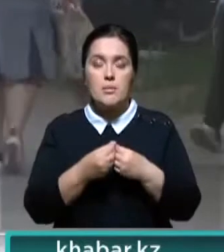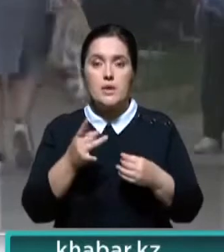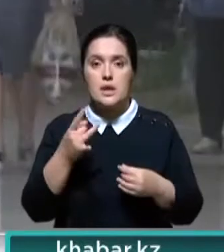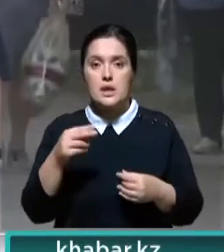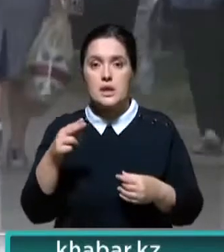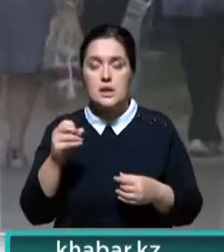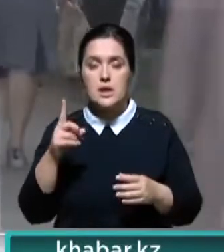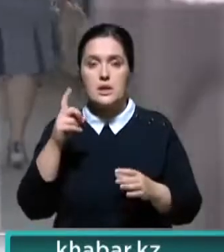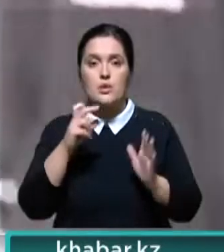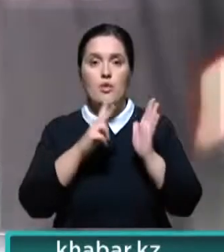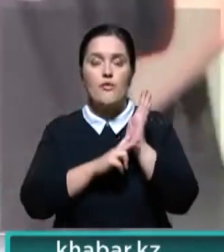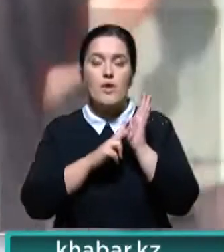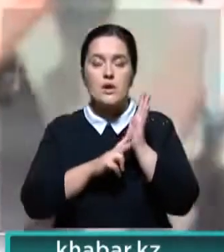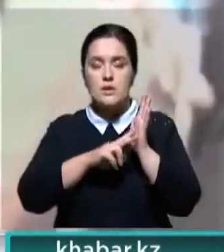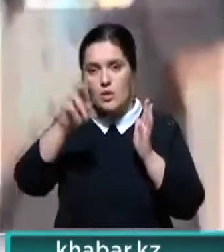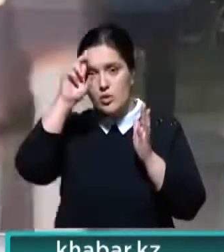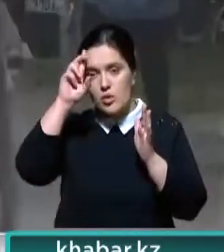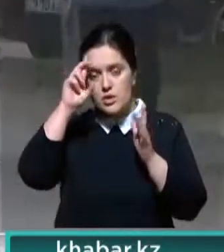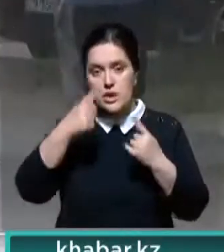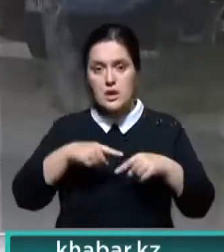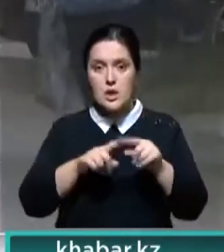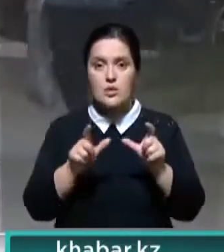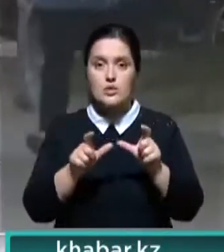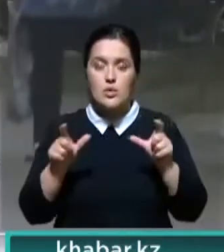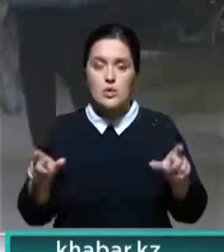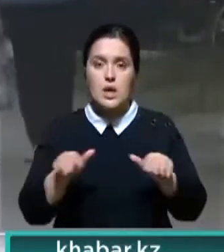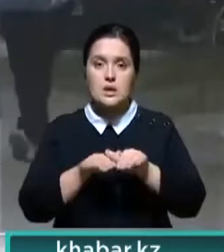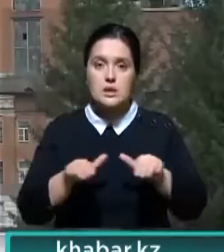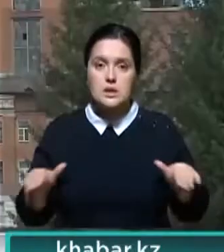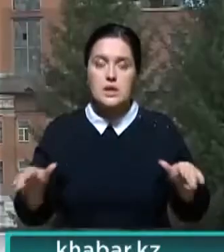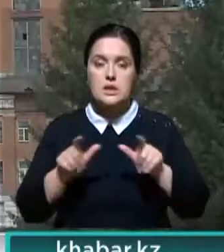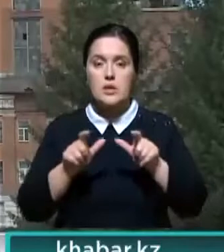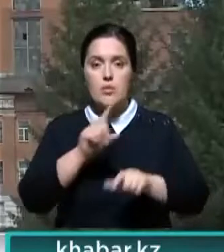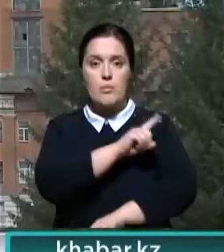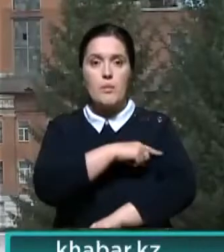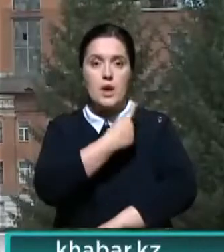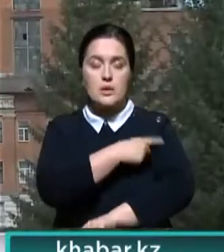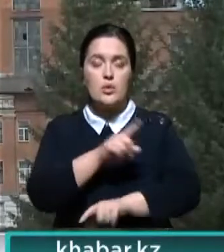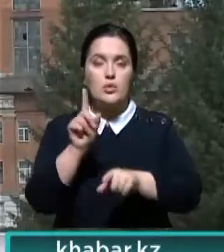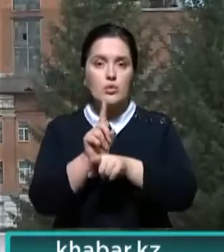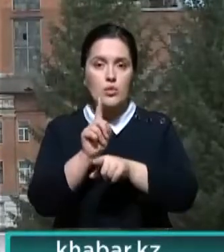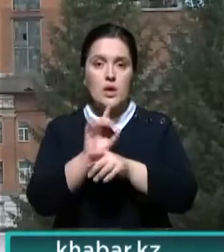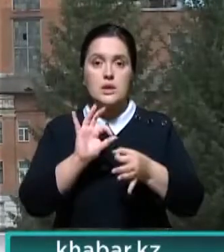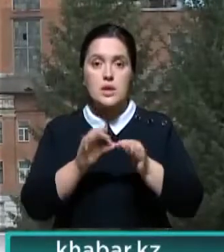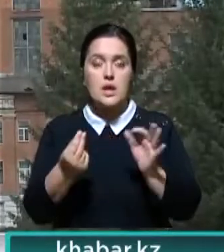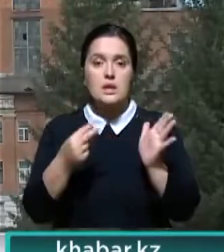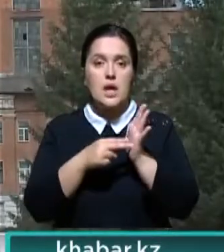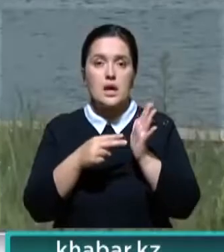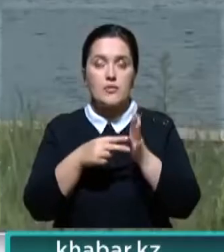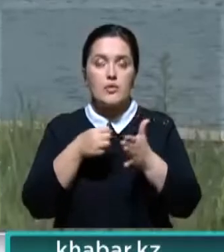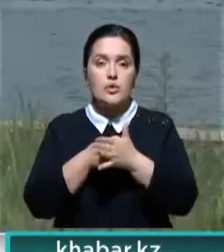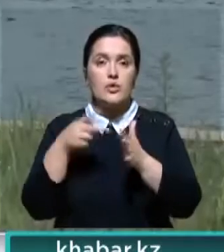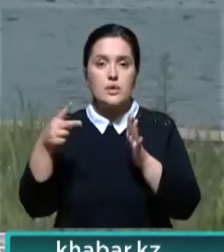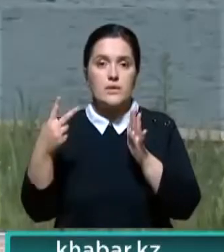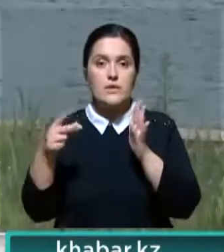около 180 бюджетных организаций – школ, детских садов, больниц. Усложняет ситуацию и тот момент, что тариф до